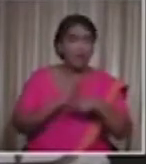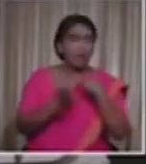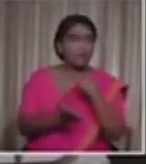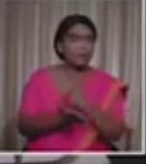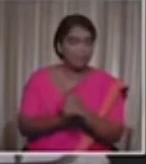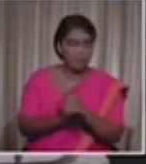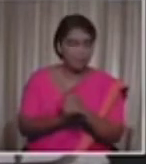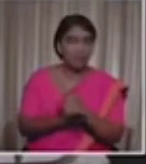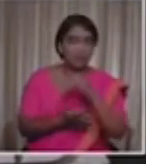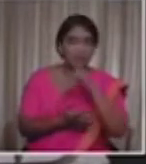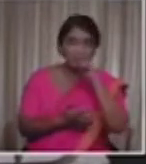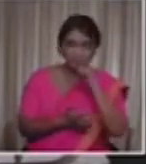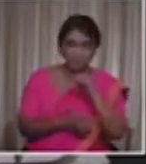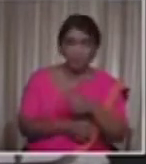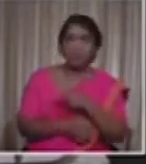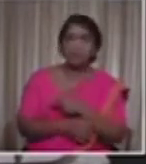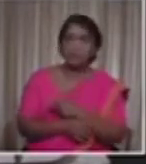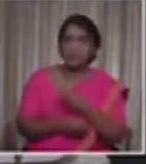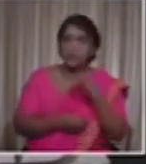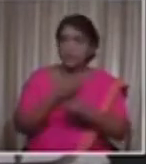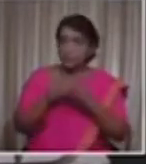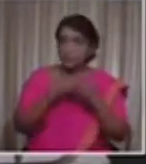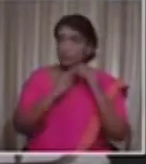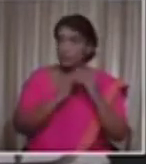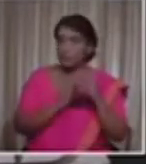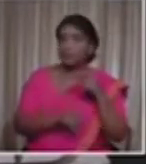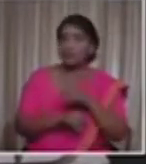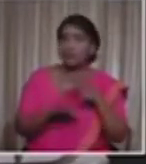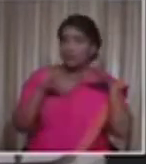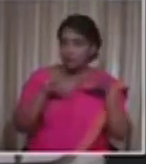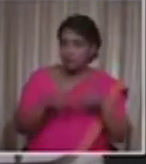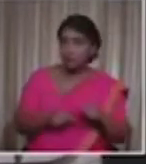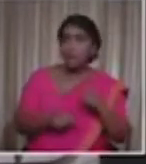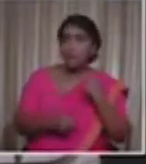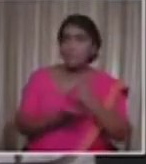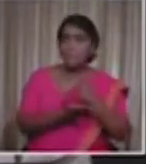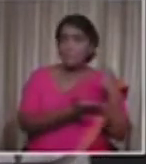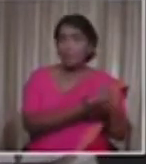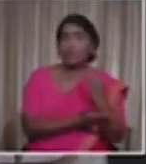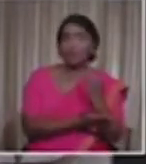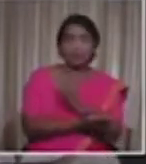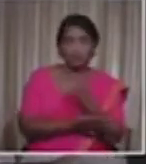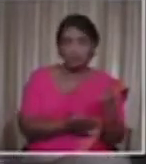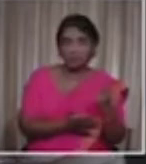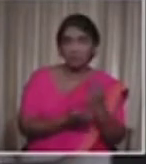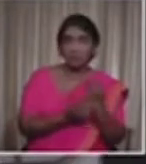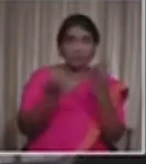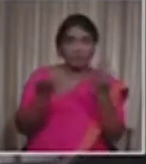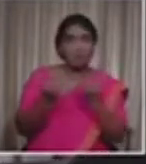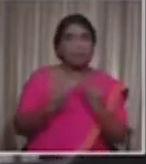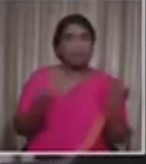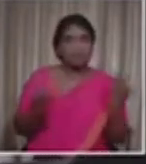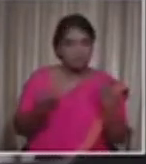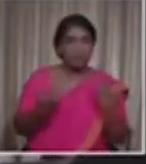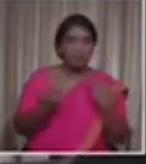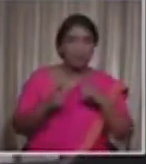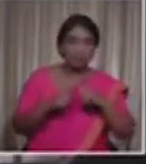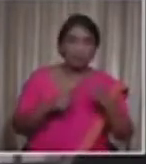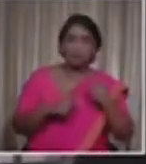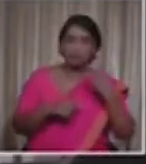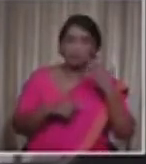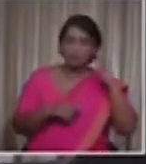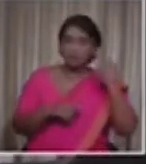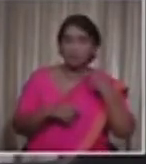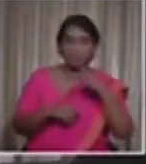බැංකුවට. ඇත්ත වශයෙන් වාණිජ ආයතන යන මේ අයිතිය තියෙන්නේ මේ බැංකු දෙකට. මේකෙන් අරගන්න බැරි වෙනවා. අනික මම විශේෂයෙන්